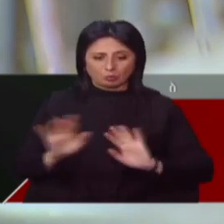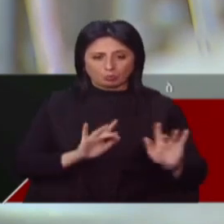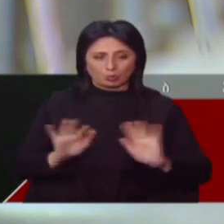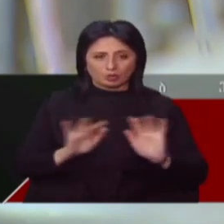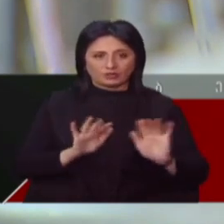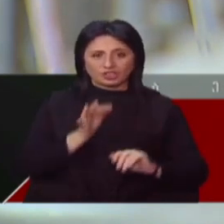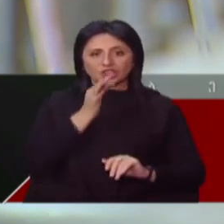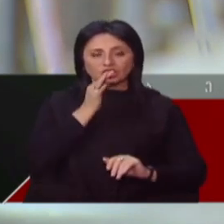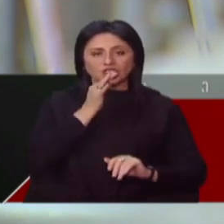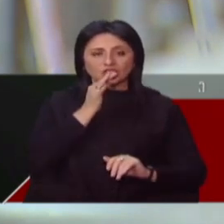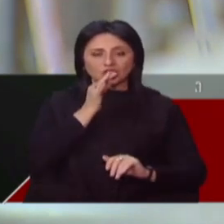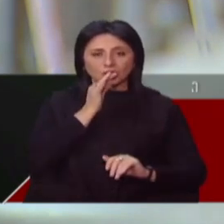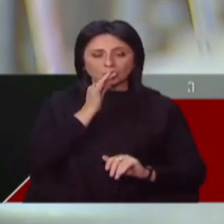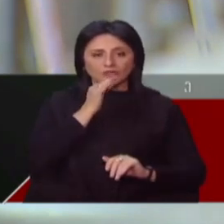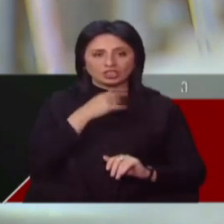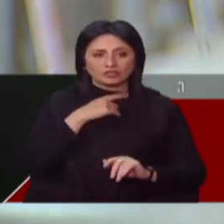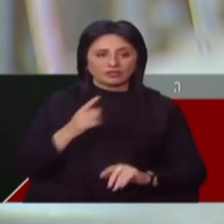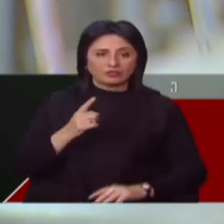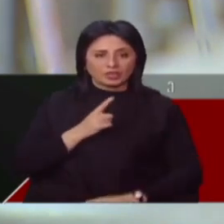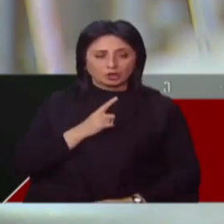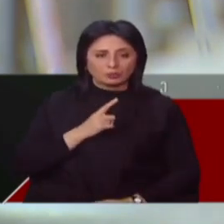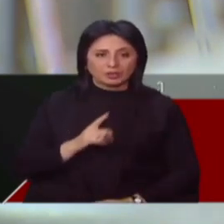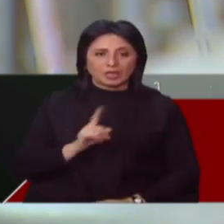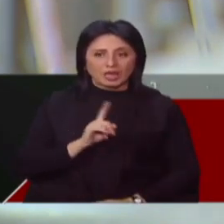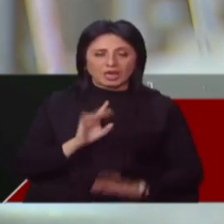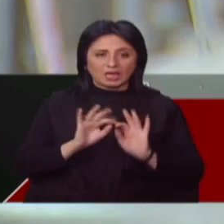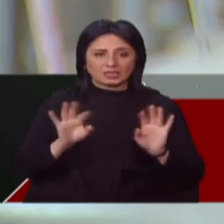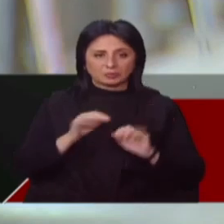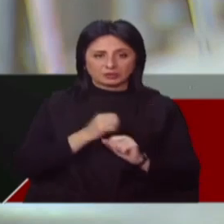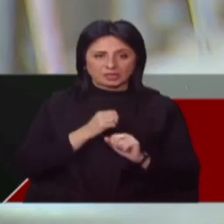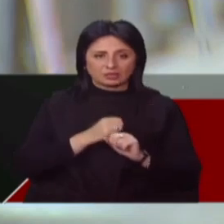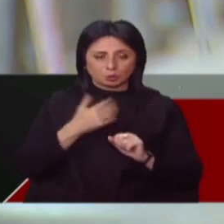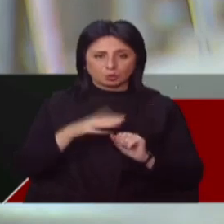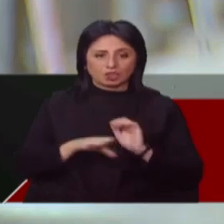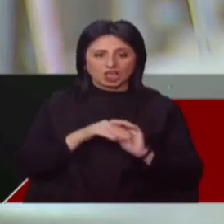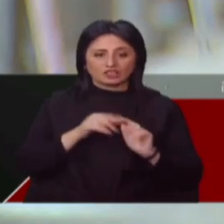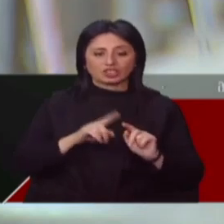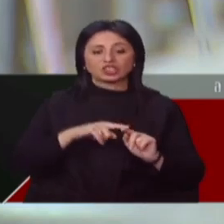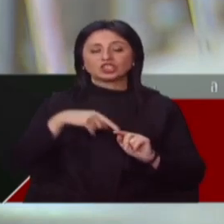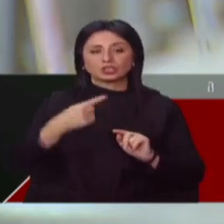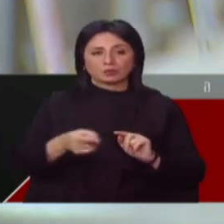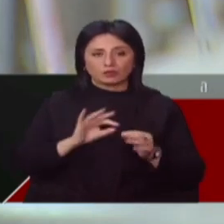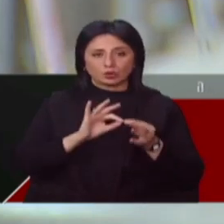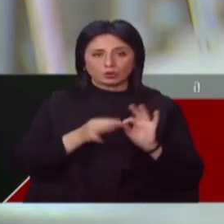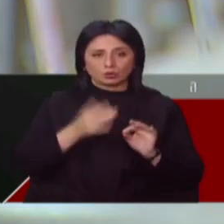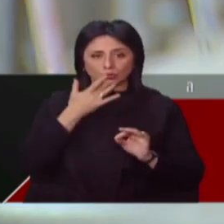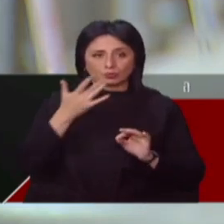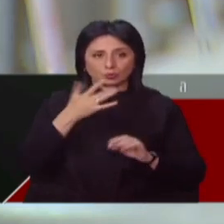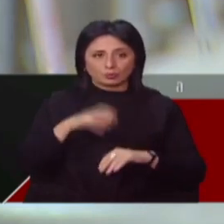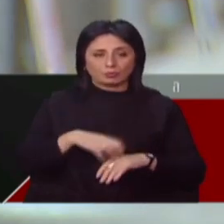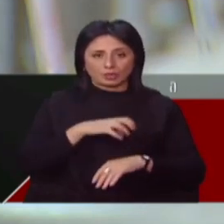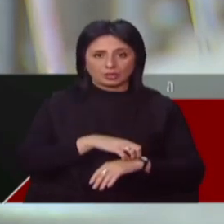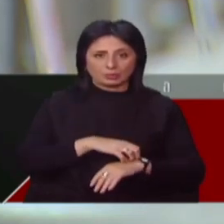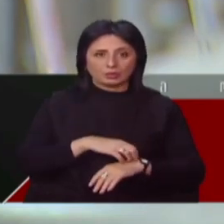პროცედურები. ჯერჯერობით ჩვენ ველოდებით, რა განცხადებებს გააკეთებენ უკვე არჩევნების შემდგომ კონკრეტული პოლიტიკური